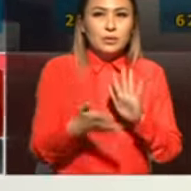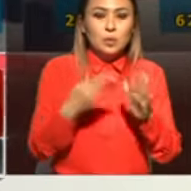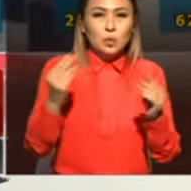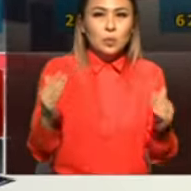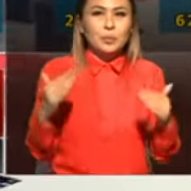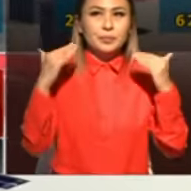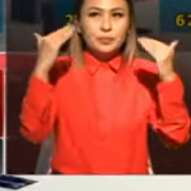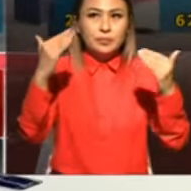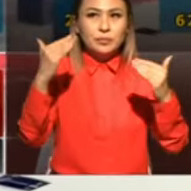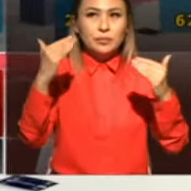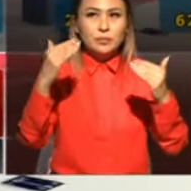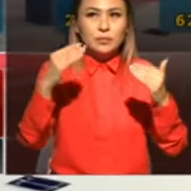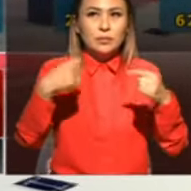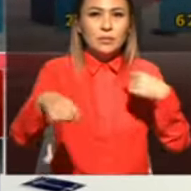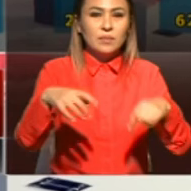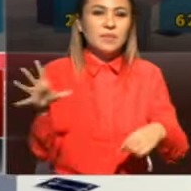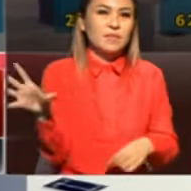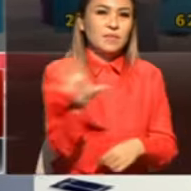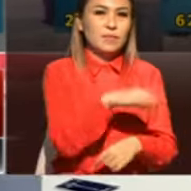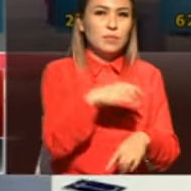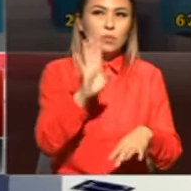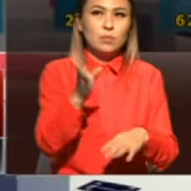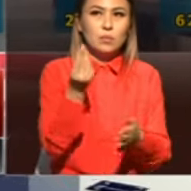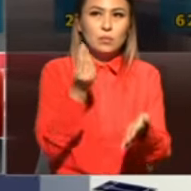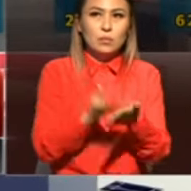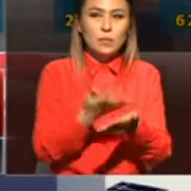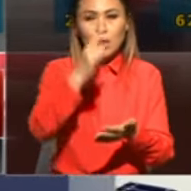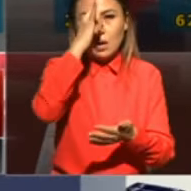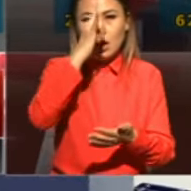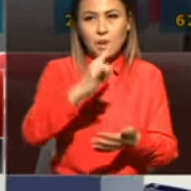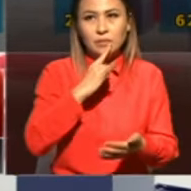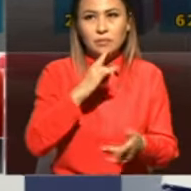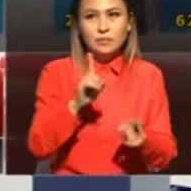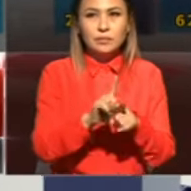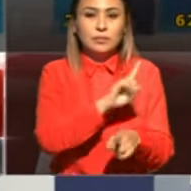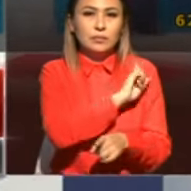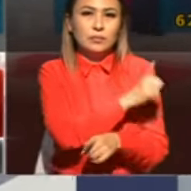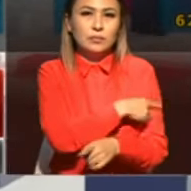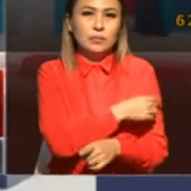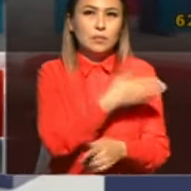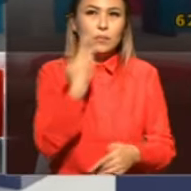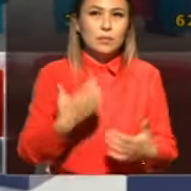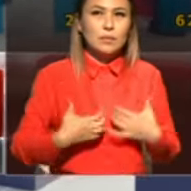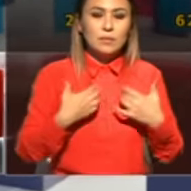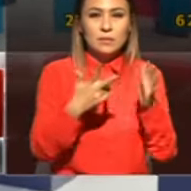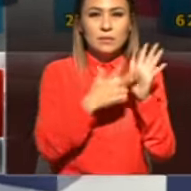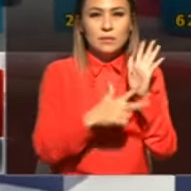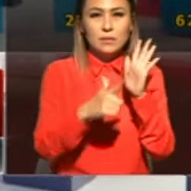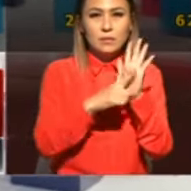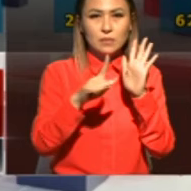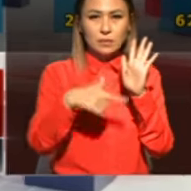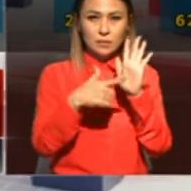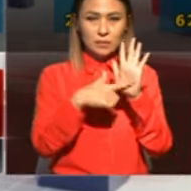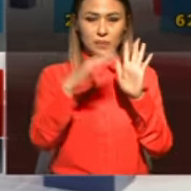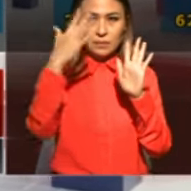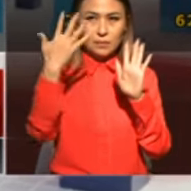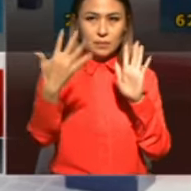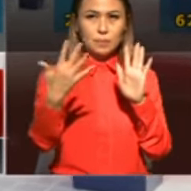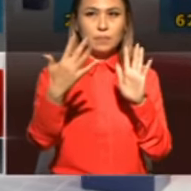қымбаттайды. Доллар қымбаттағаннан кейін тауардың барлығы қымбаттайды. Сол үшін енді Қазақстанда бұл жағынан қатты қорқынышты емес. Өйткені 87-де 5%